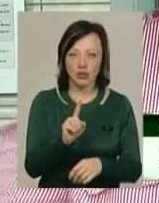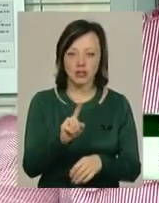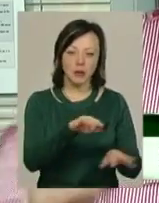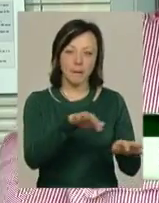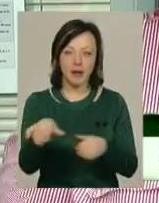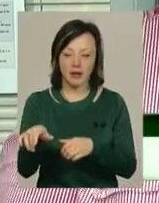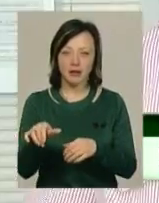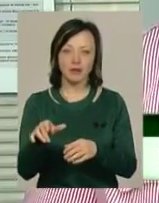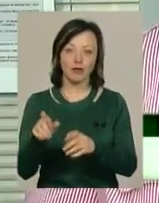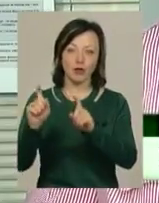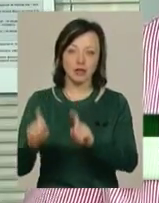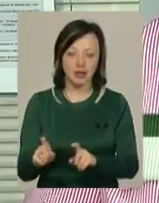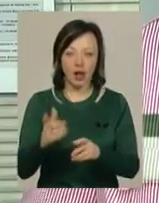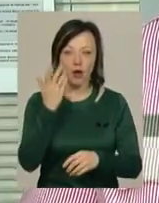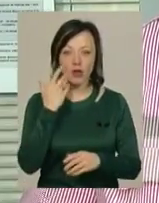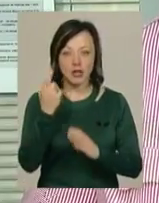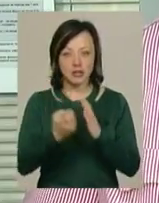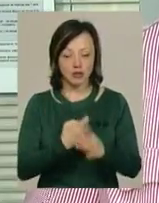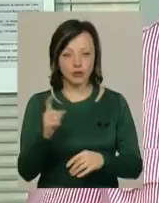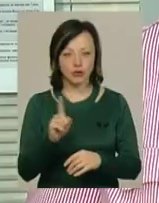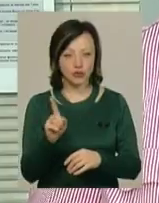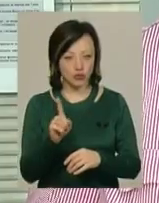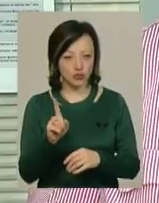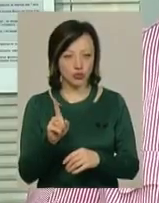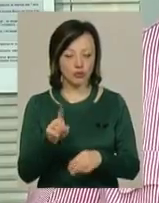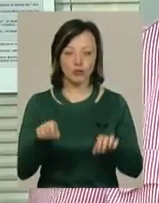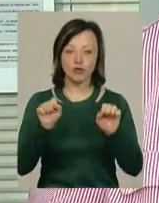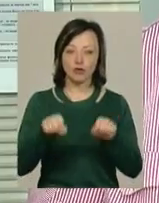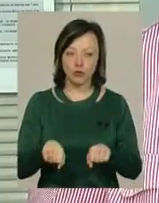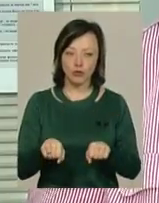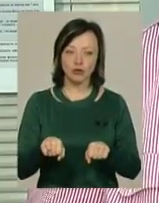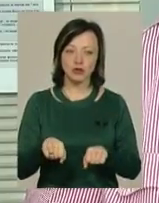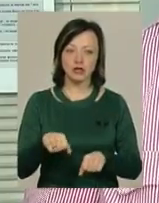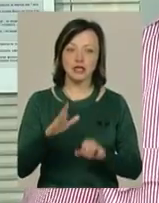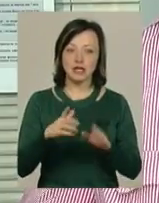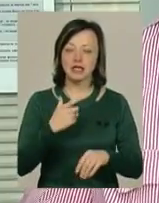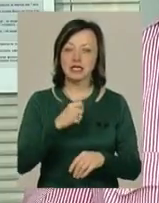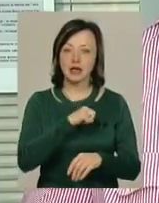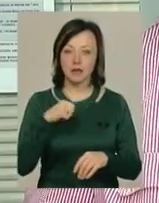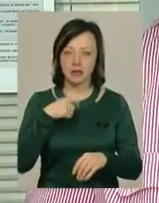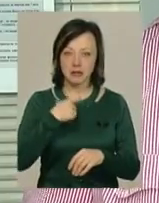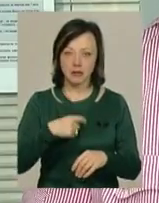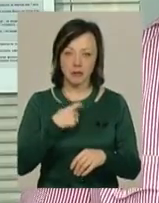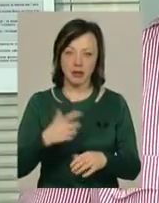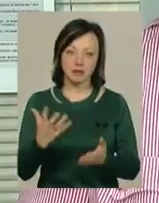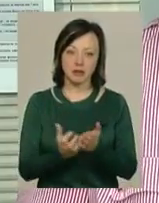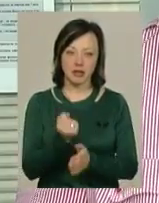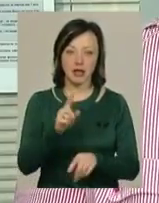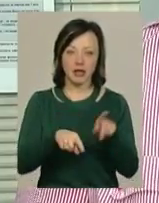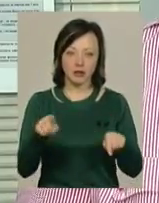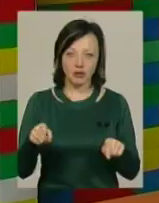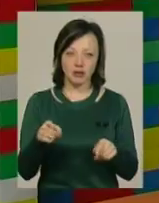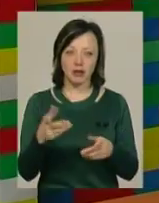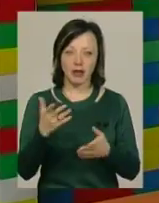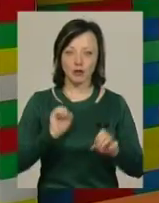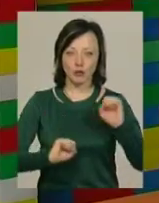заберіть його, посадіть. Коли дізнаються, що можна тільки самі себе спасти, то інколи є